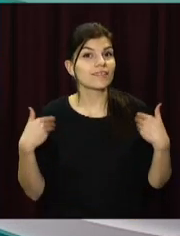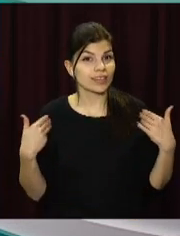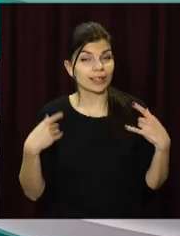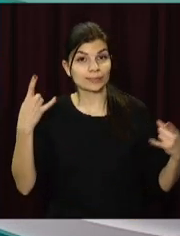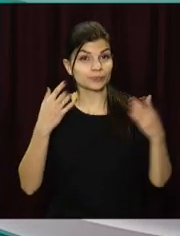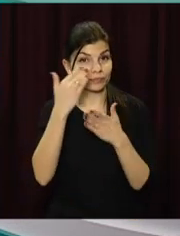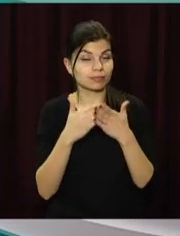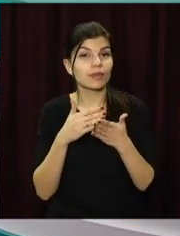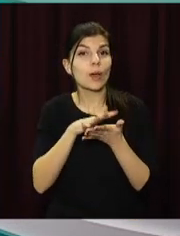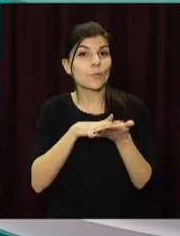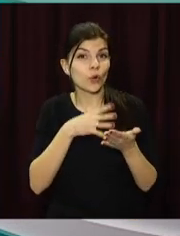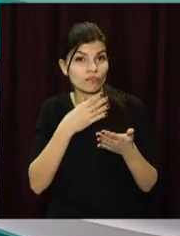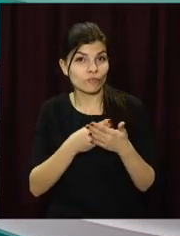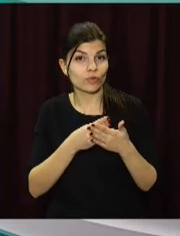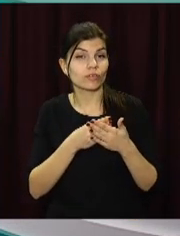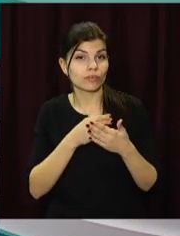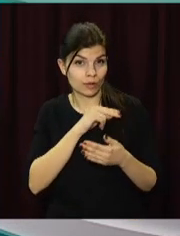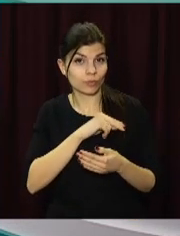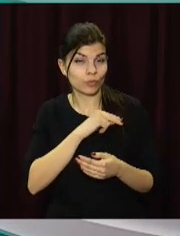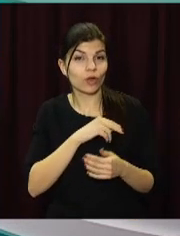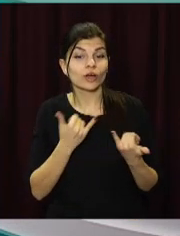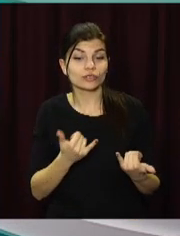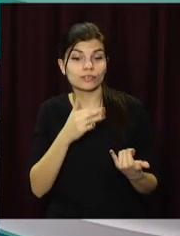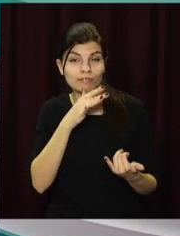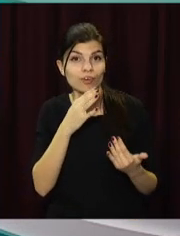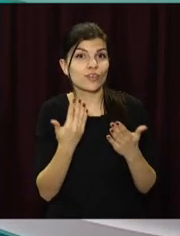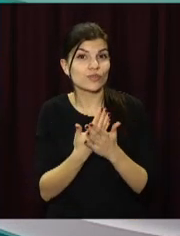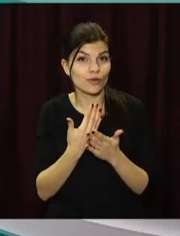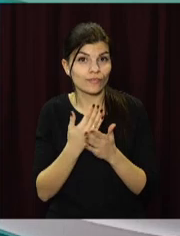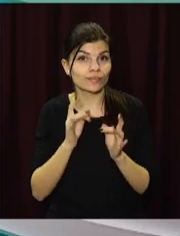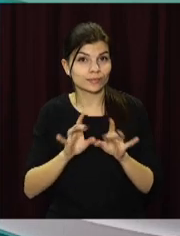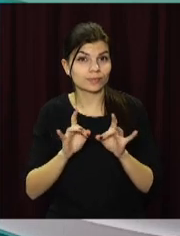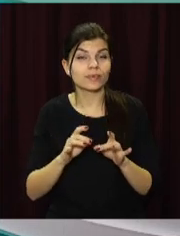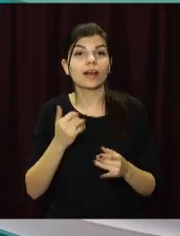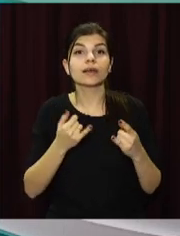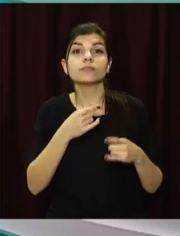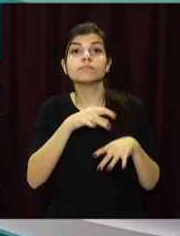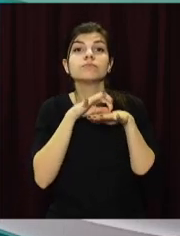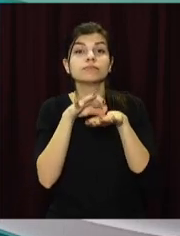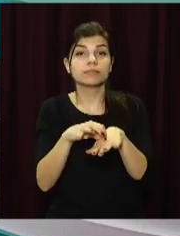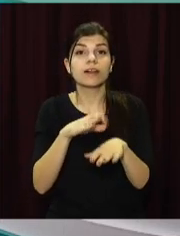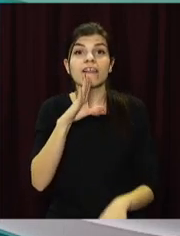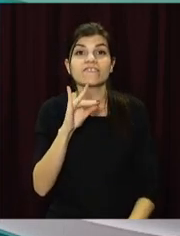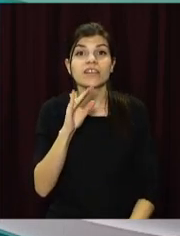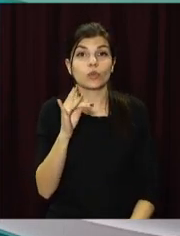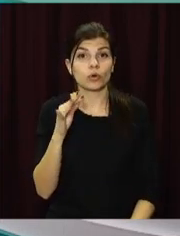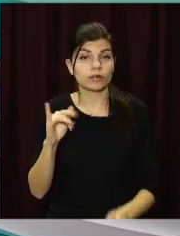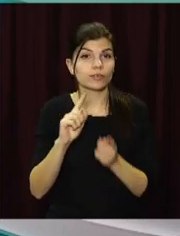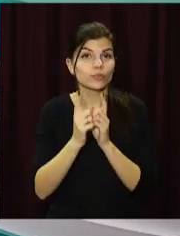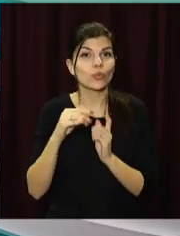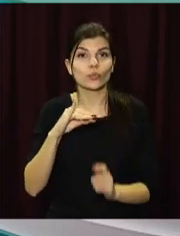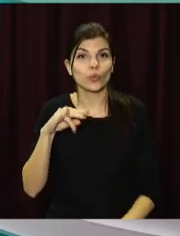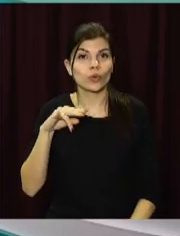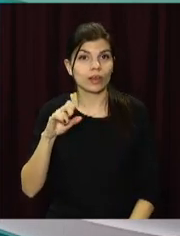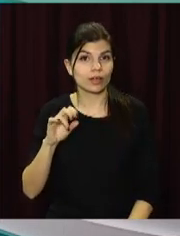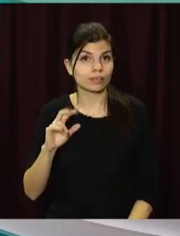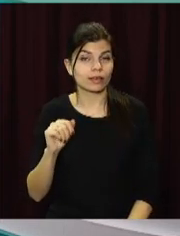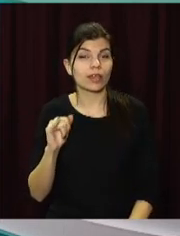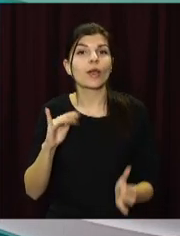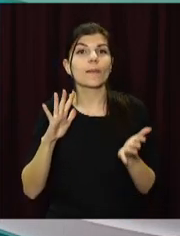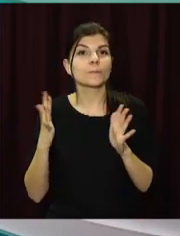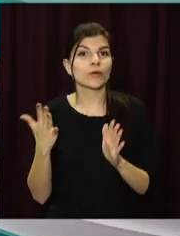Вітаю! Відкритий продовжує свою роботу. І як завжди у цій порі новини. Для вас у студії працюють Вікторія Вахрушина та сурдоперекладачка Юліана Пуговкіна.